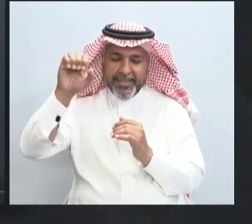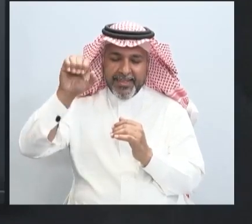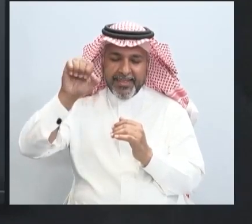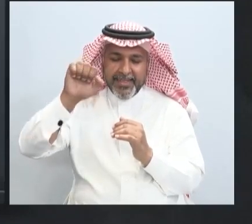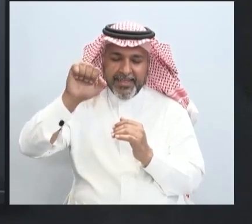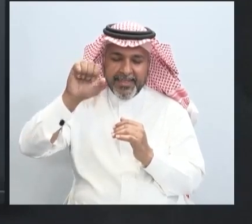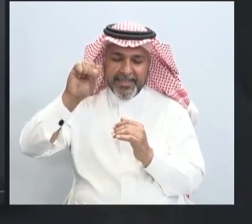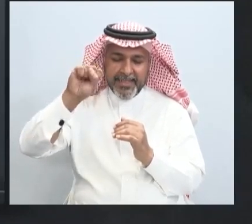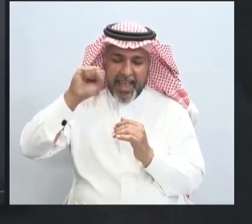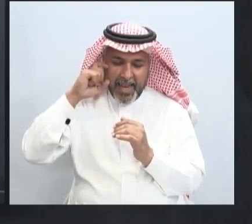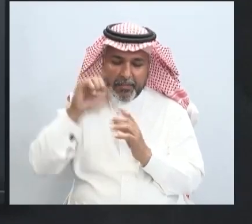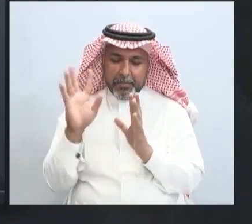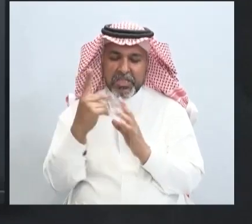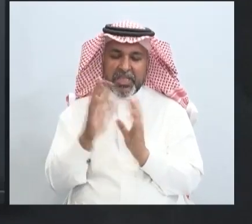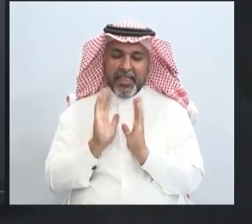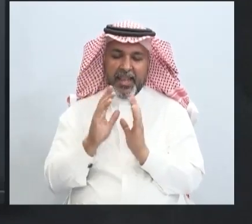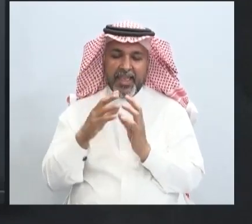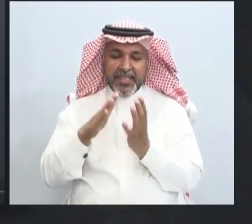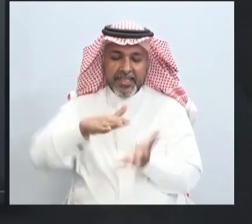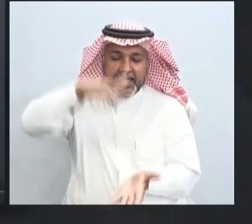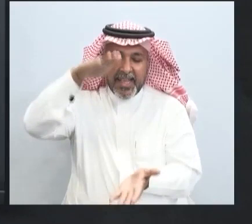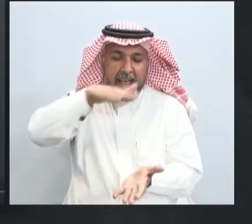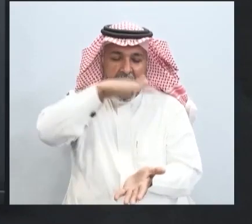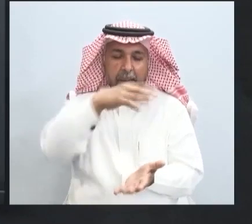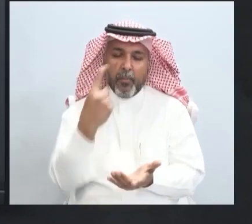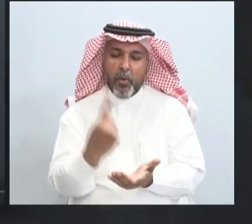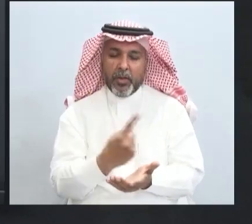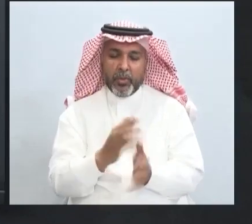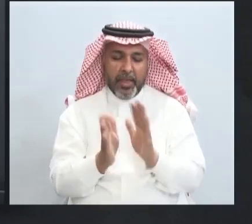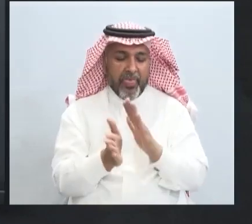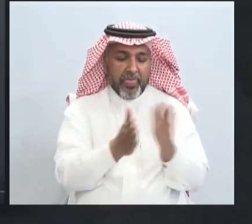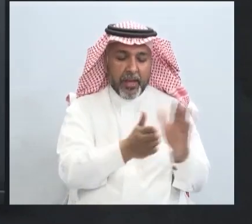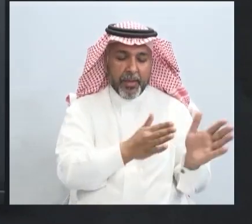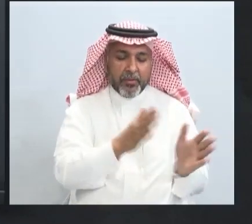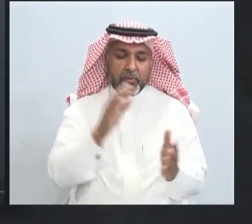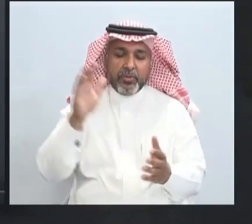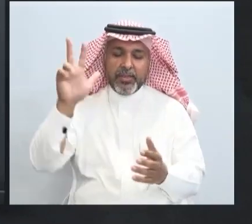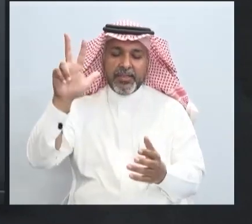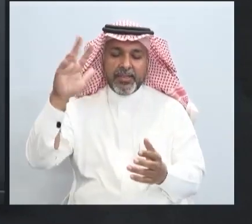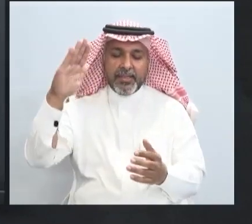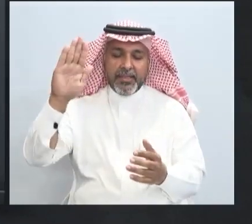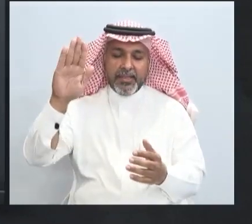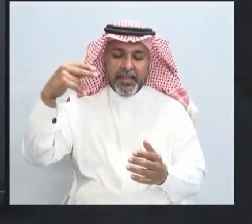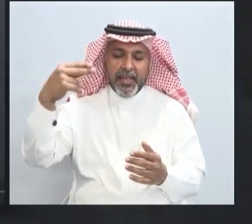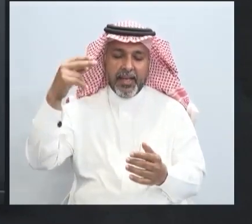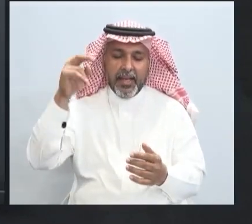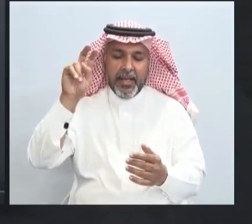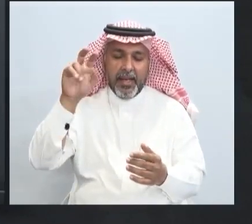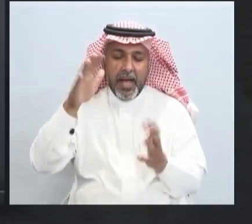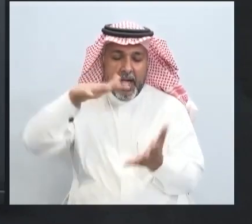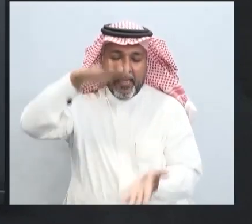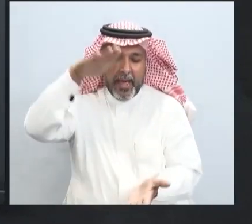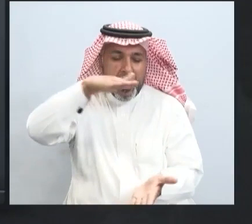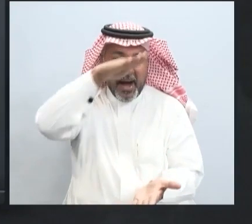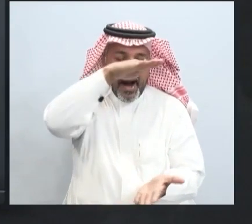لاحظ معي انه 360 في الساين والكوساين ومقلوباتها اللي هم السيك والكويك و 180 في التان